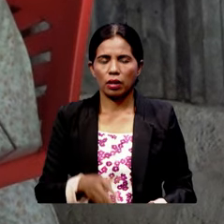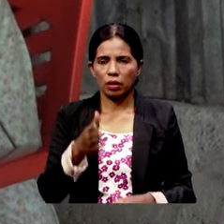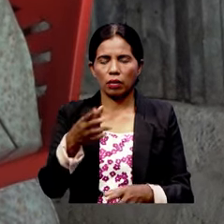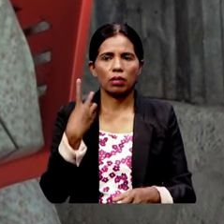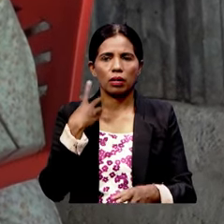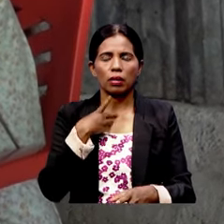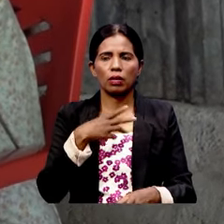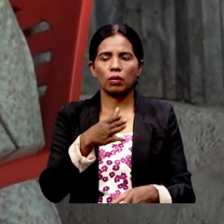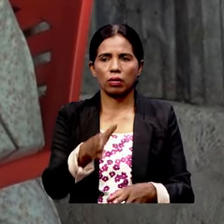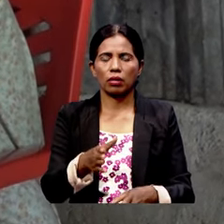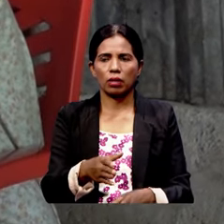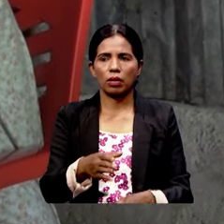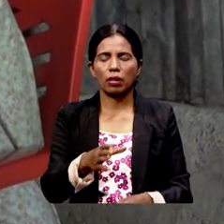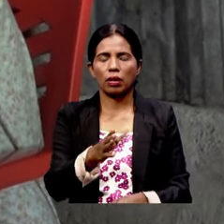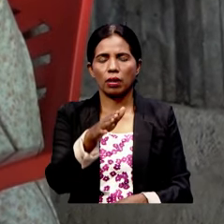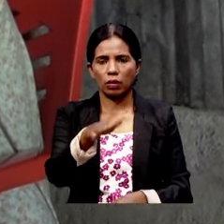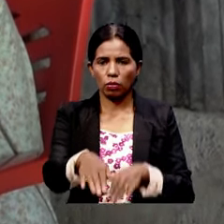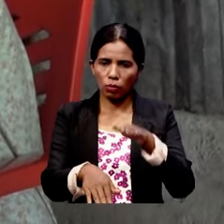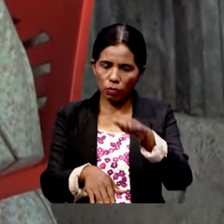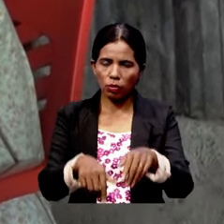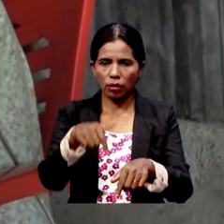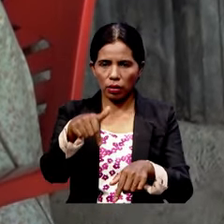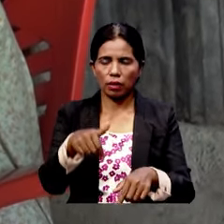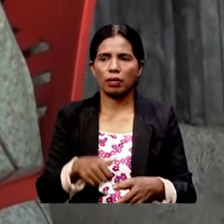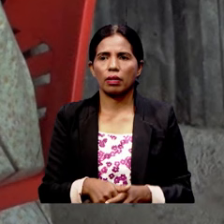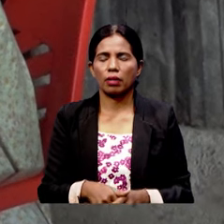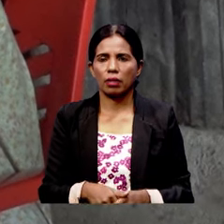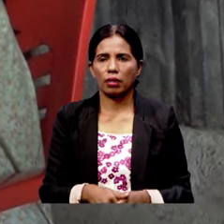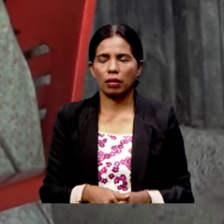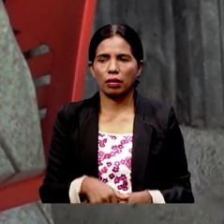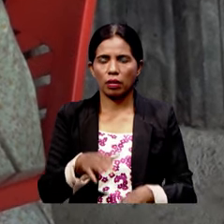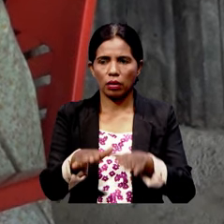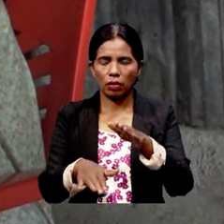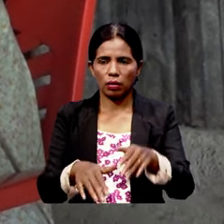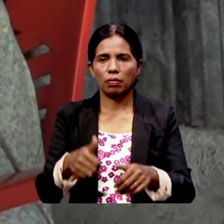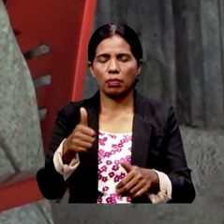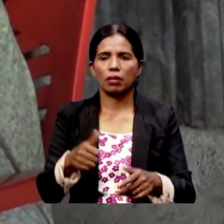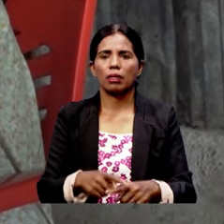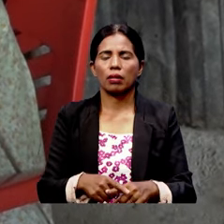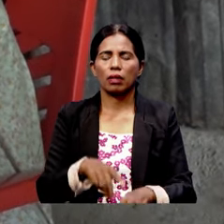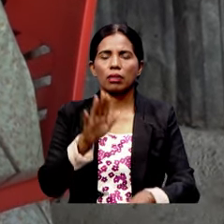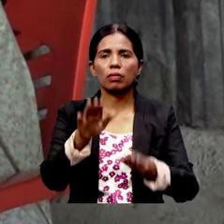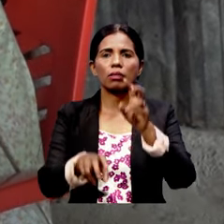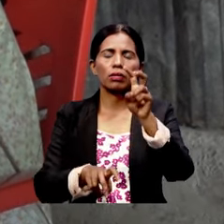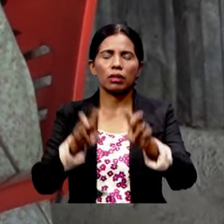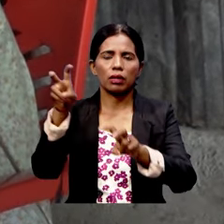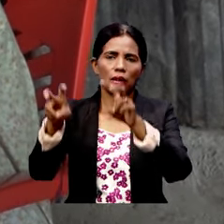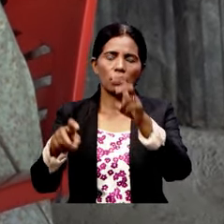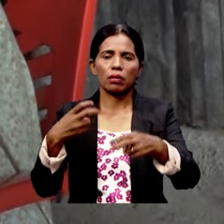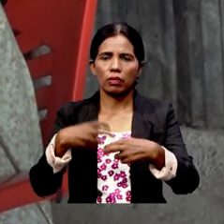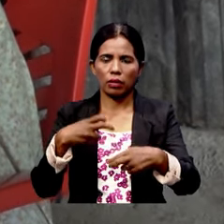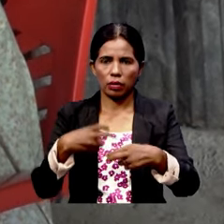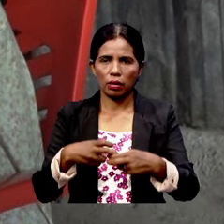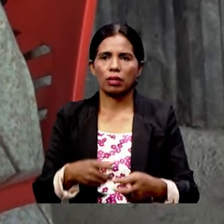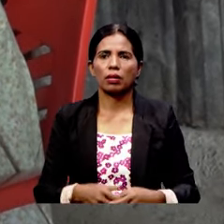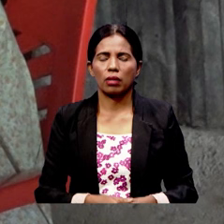teras tak tung loso ni ho ain hakat ba. Pas ni ain sorian sana ni hak dasar tung ba ni dia kon. Atau saya ni mak araska. atu sai